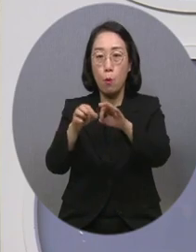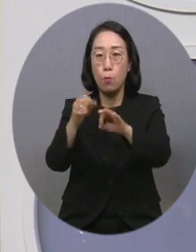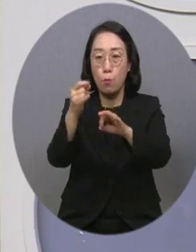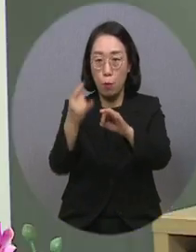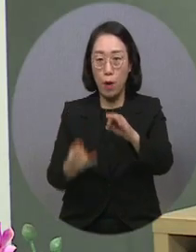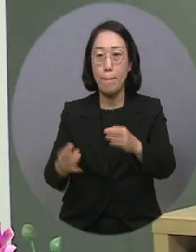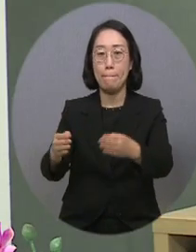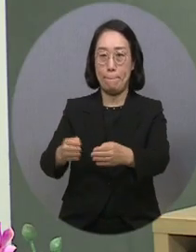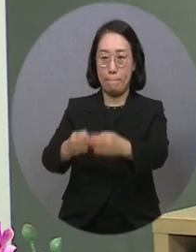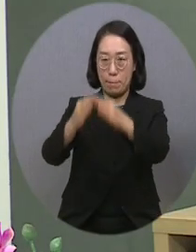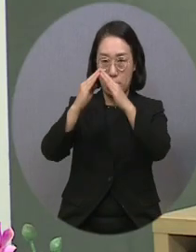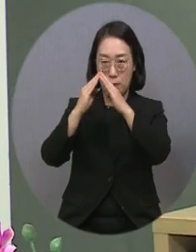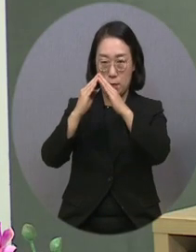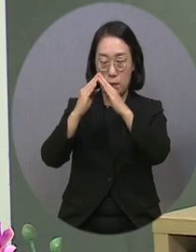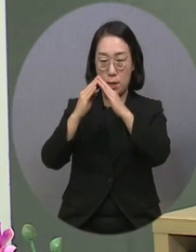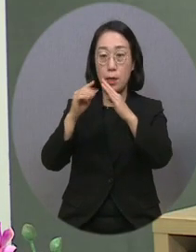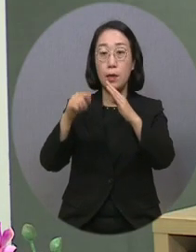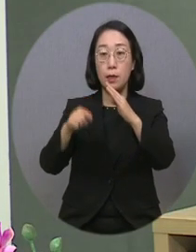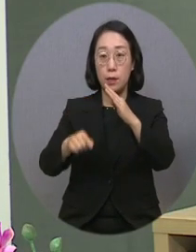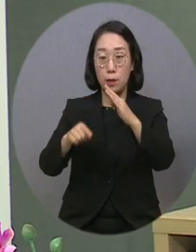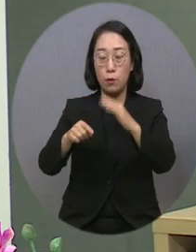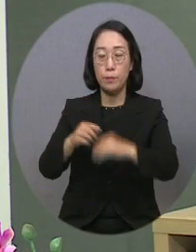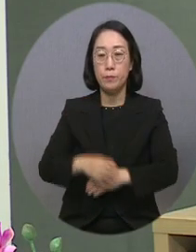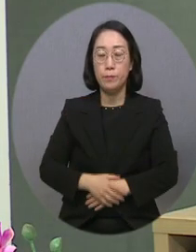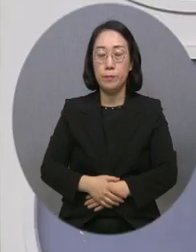됩니다. 그래서 이제